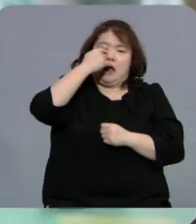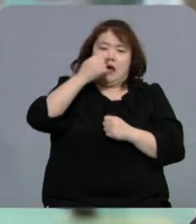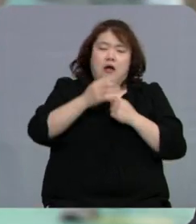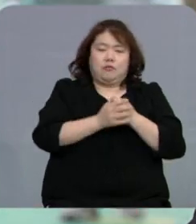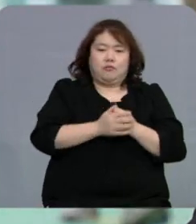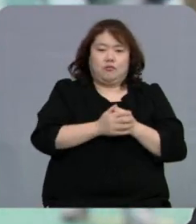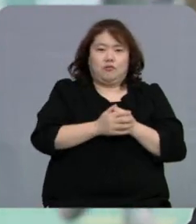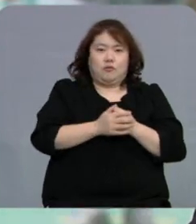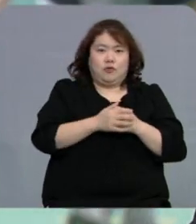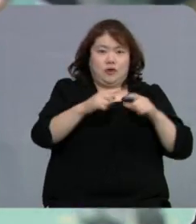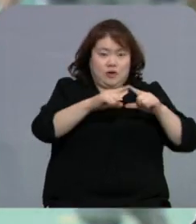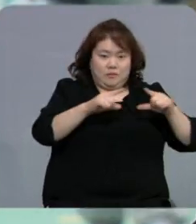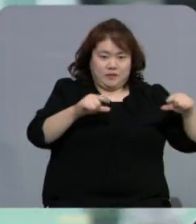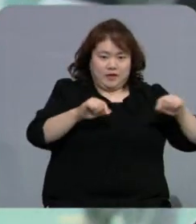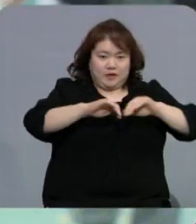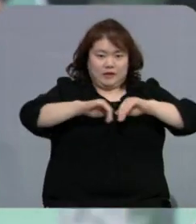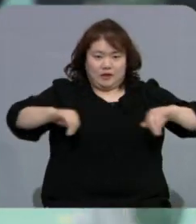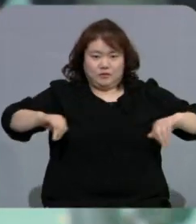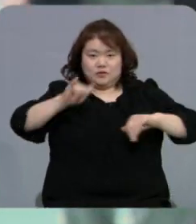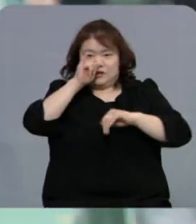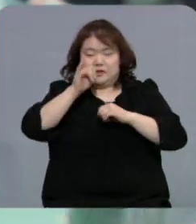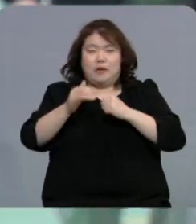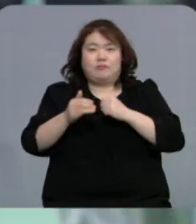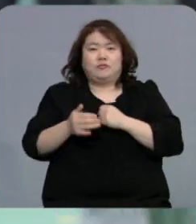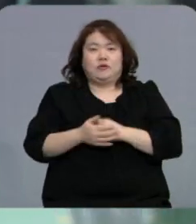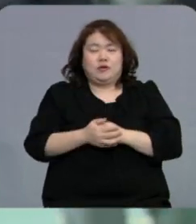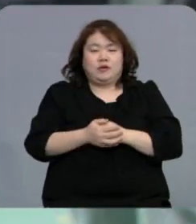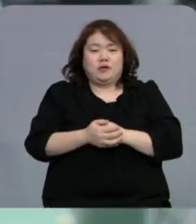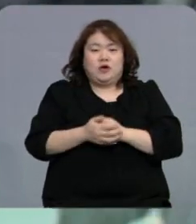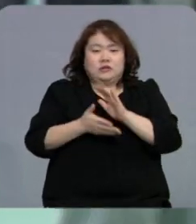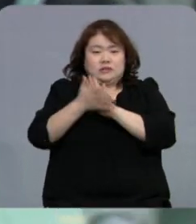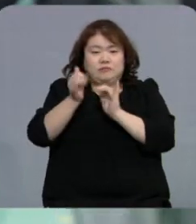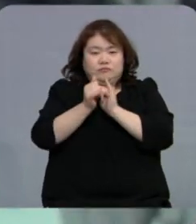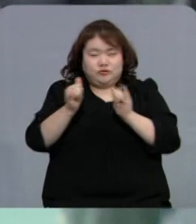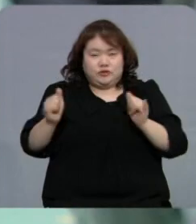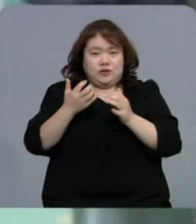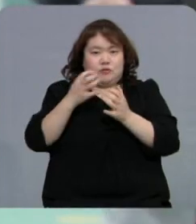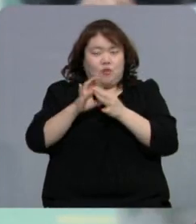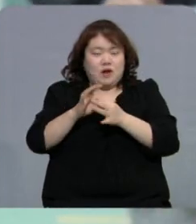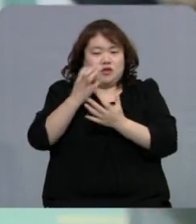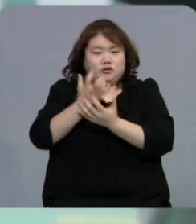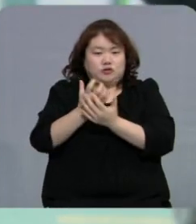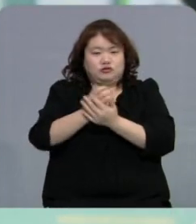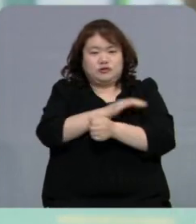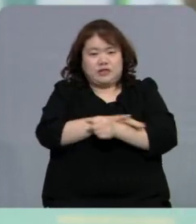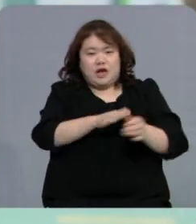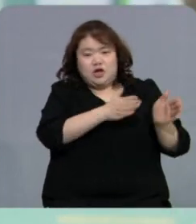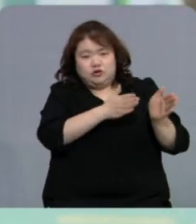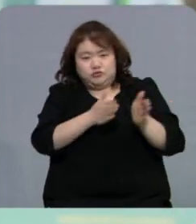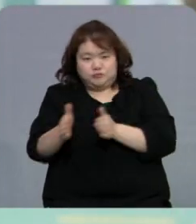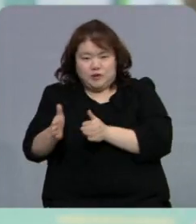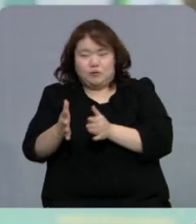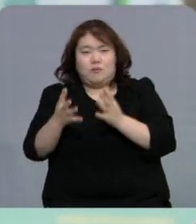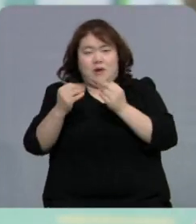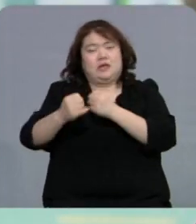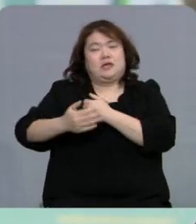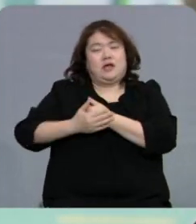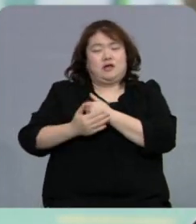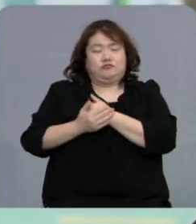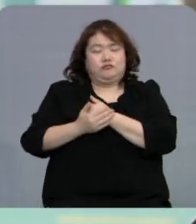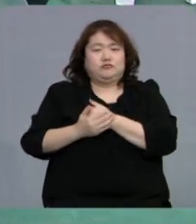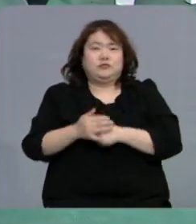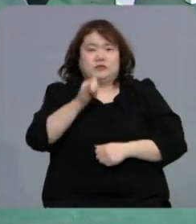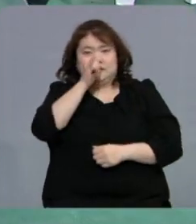검사 대상자가 분류가 되잖아요. 그래서 시민분들이 이렇게 관련 서류라든지 잘 준비해 주시고 많이